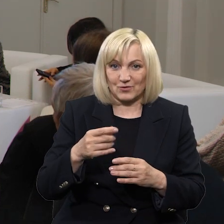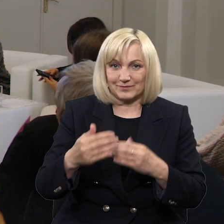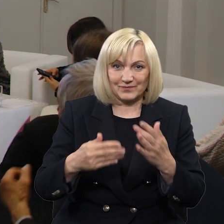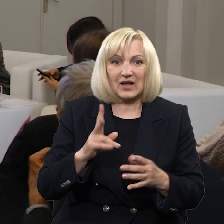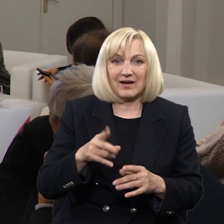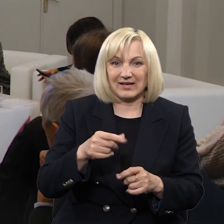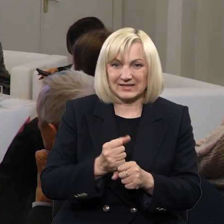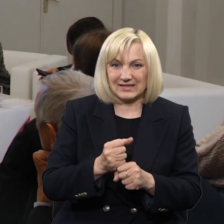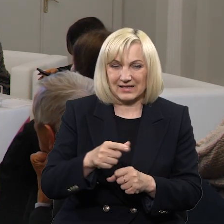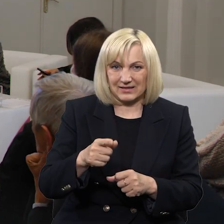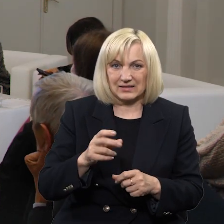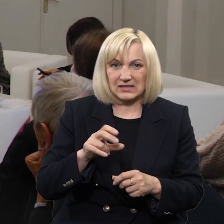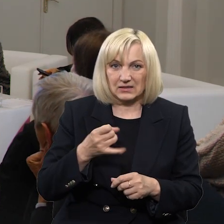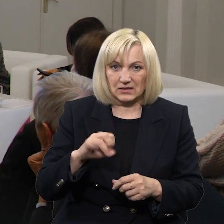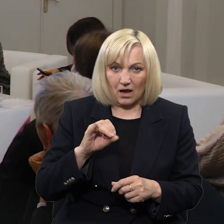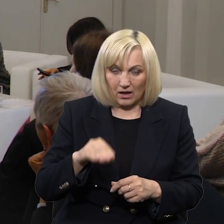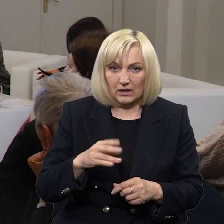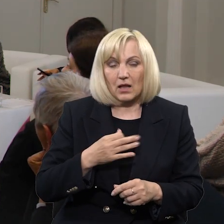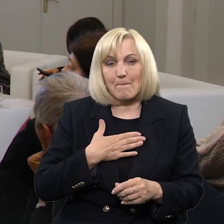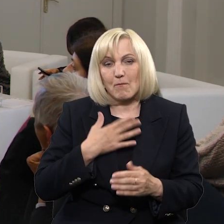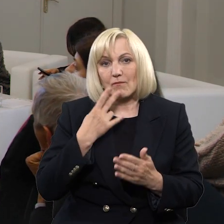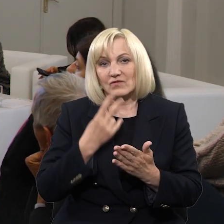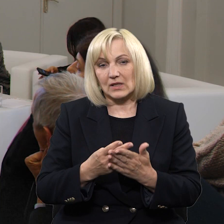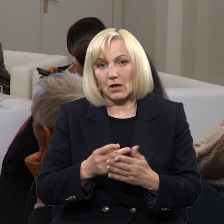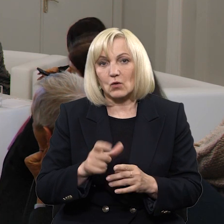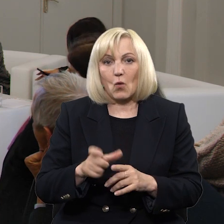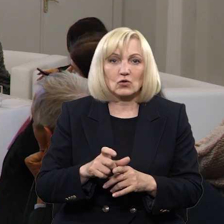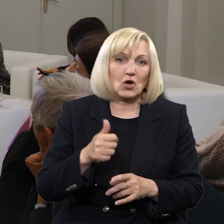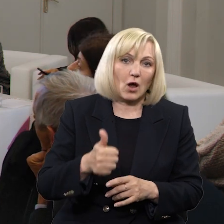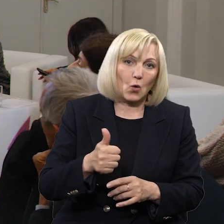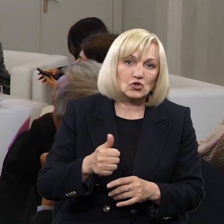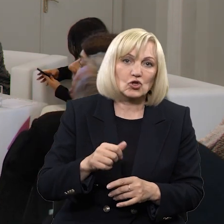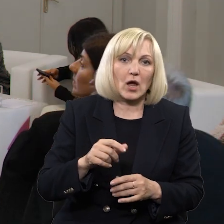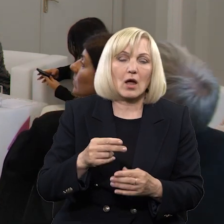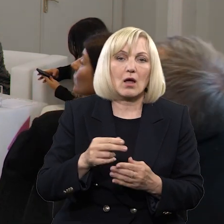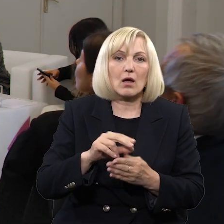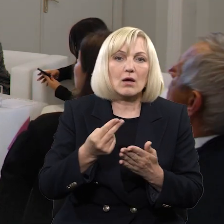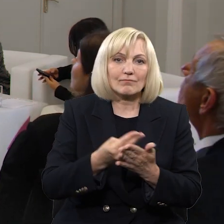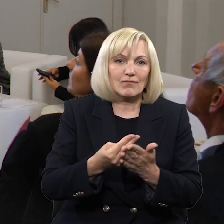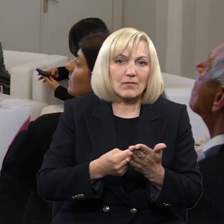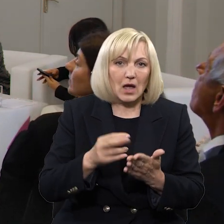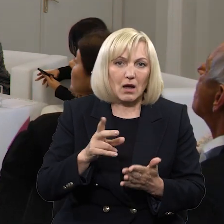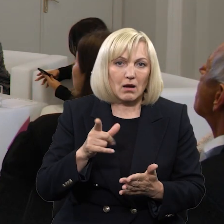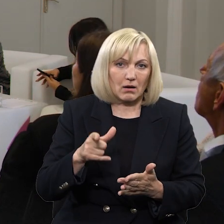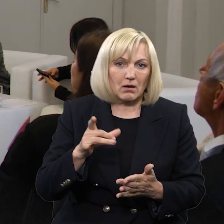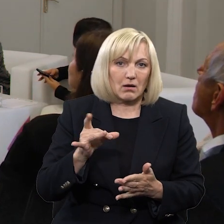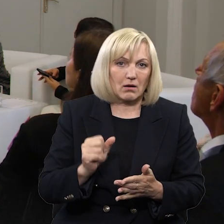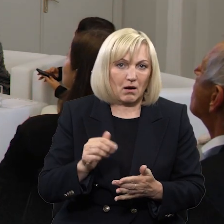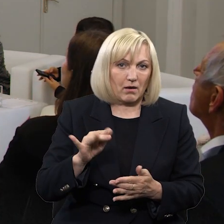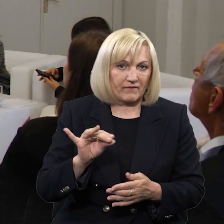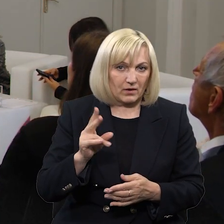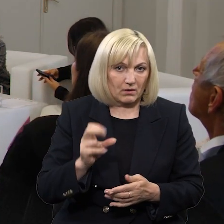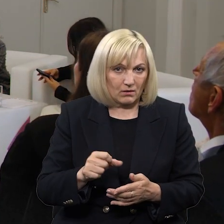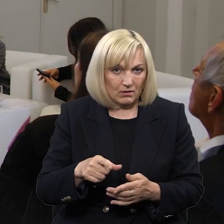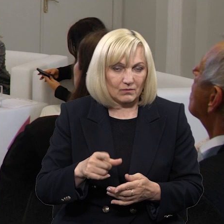можно посмотреть как он сделан опять на мой взгляд очень Приветливая графика мы к этому стремились к тому чтобы